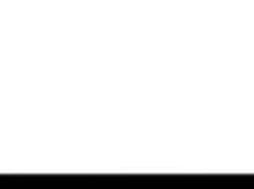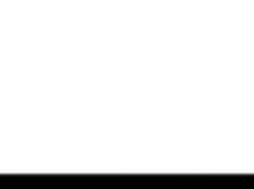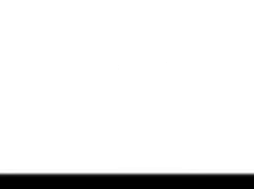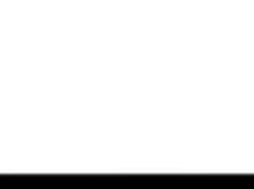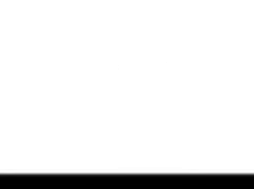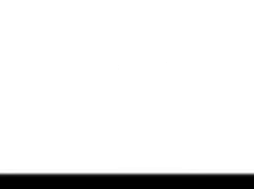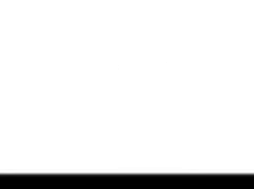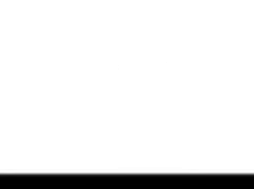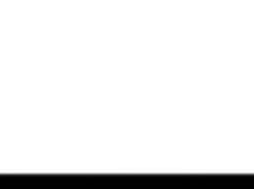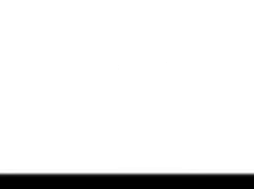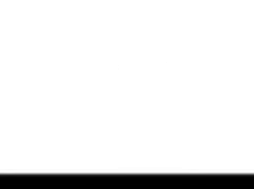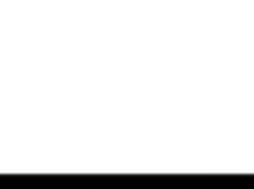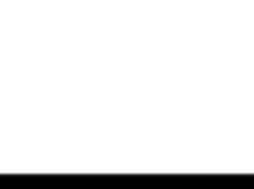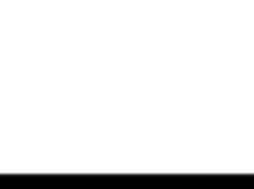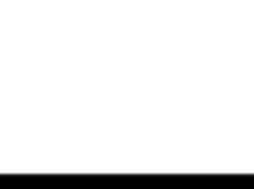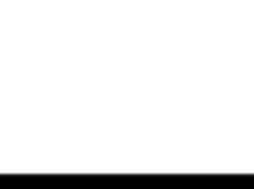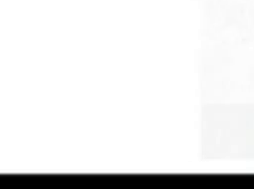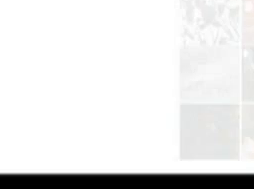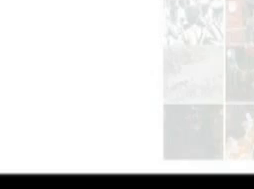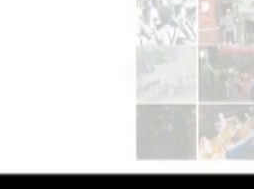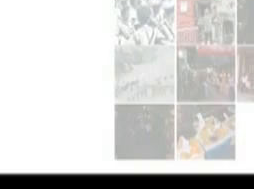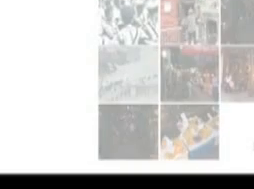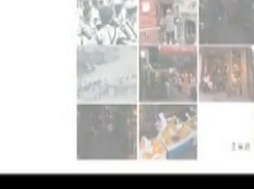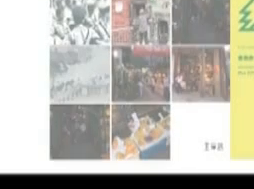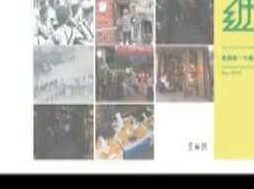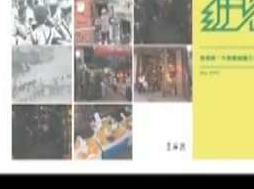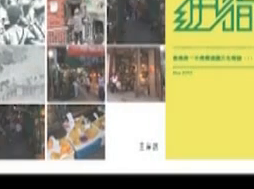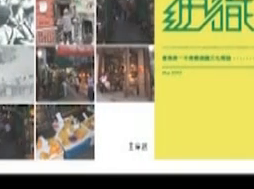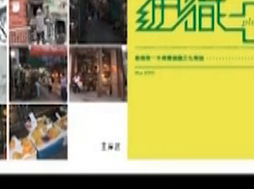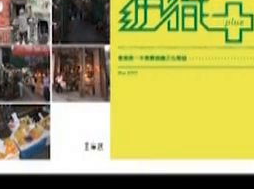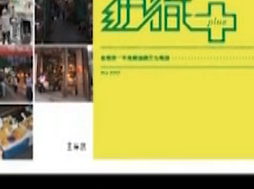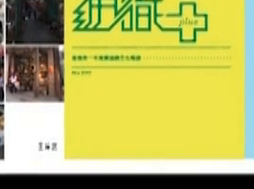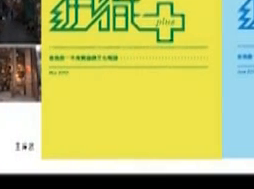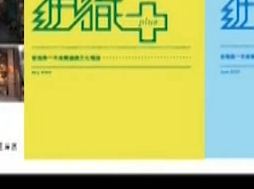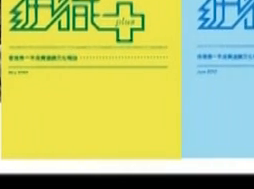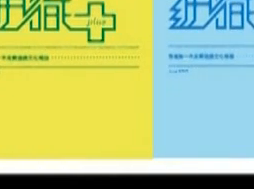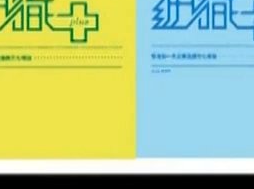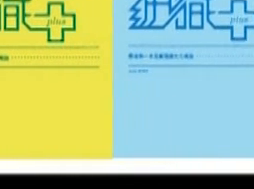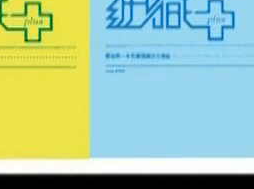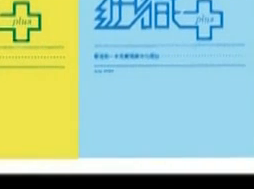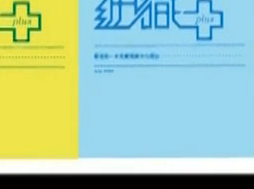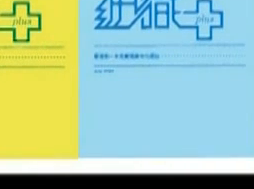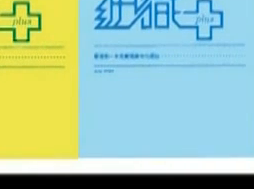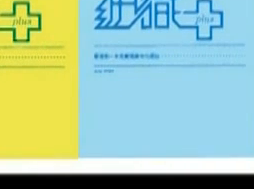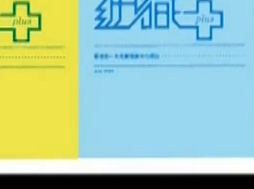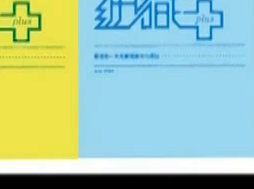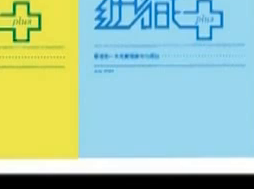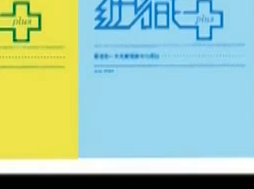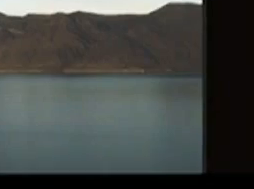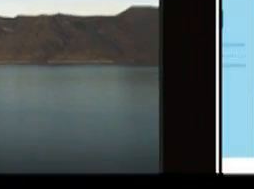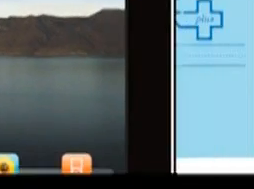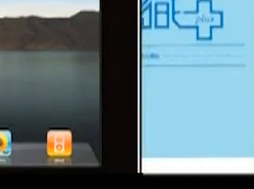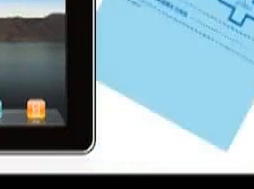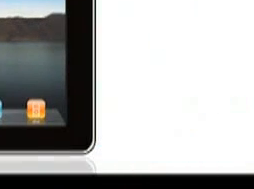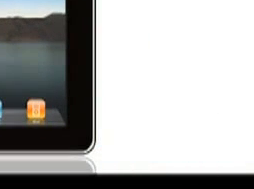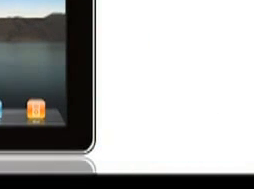務。公共出版服务主要服务非政府组织、公民社会组织、网民等等，将